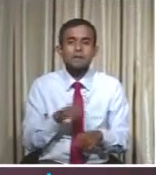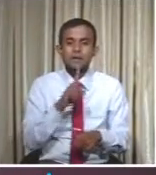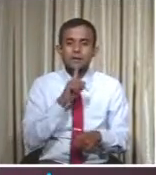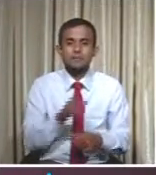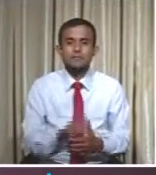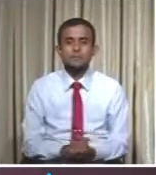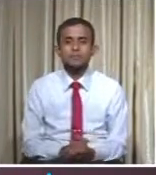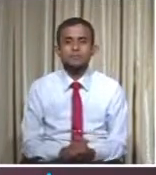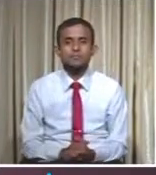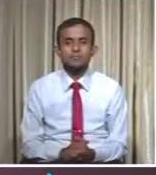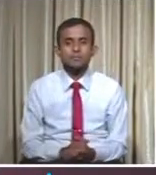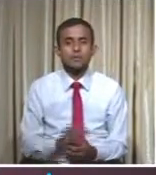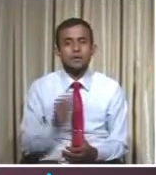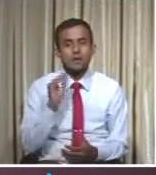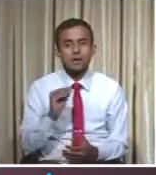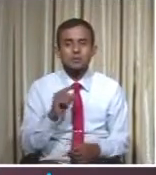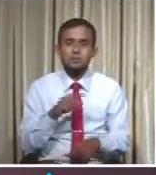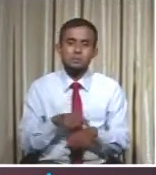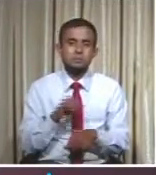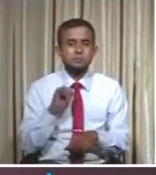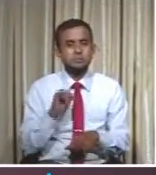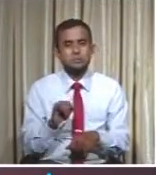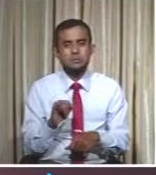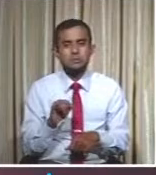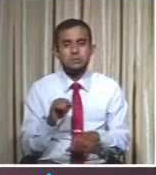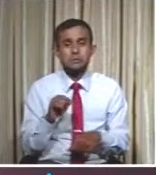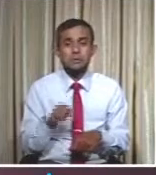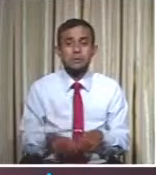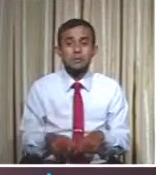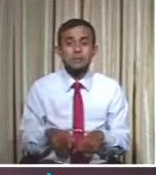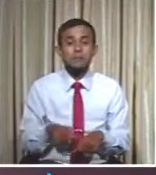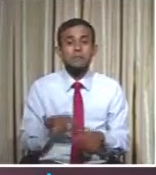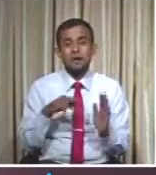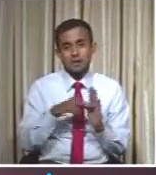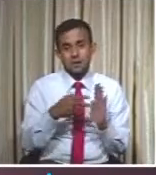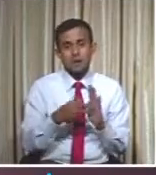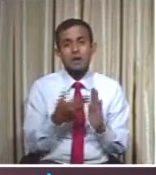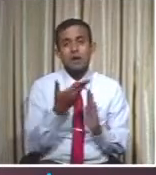වෙනවා. නමුත් අවාසනාවකට මේ